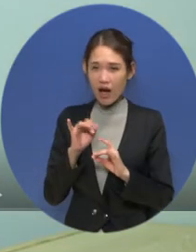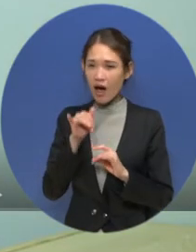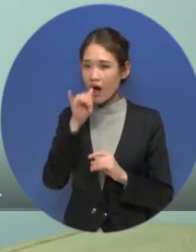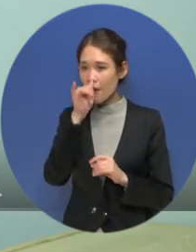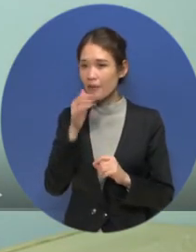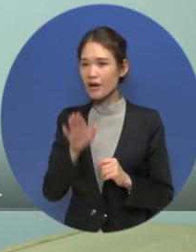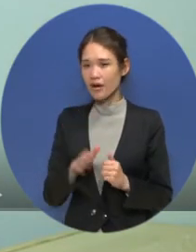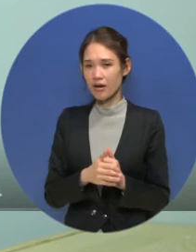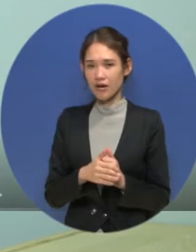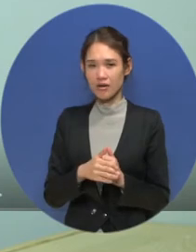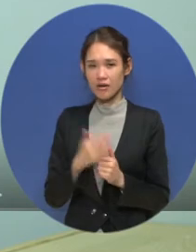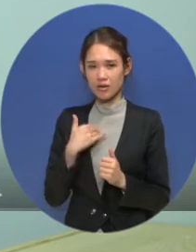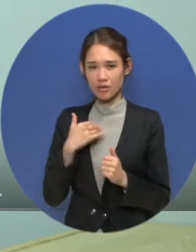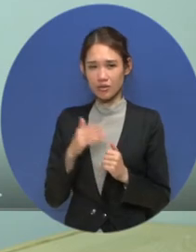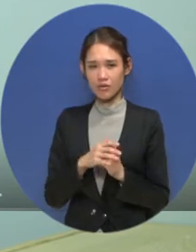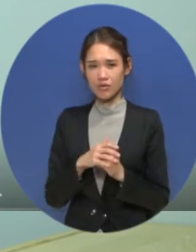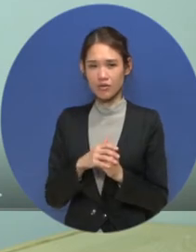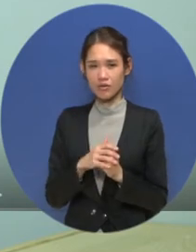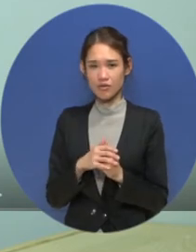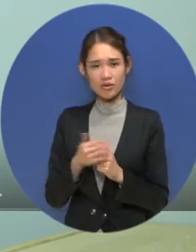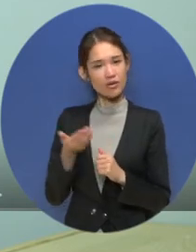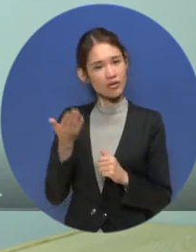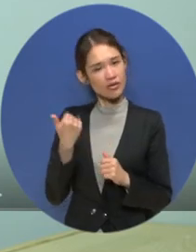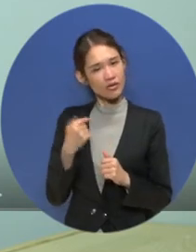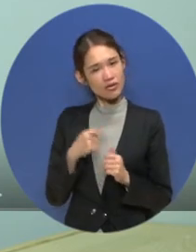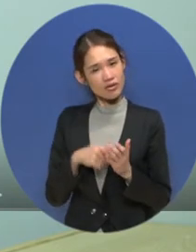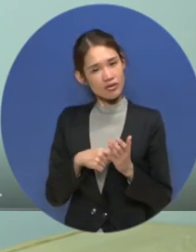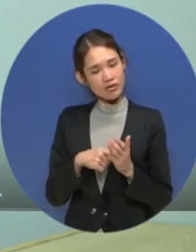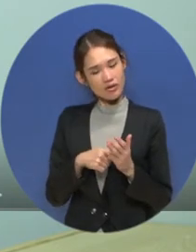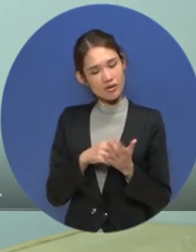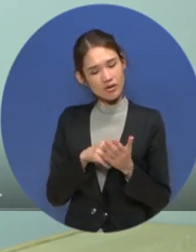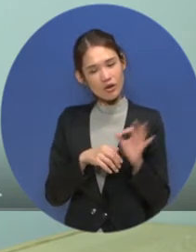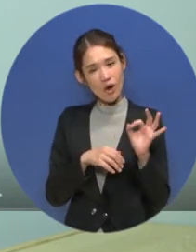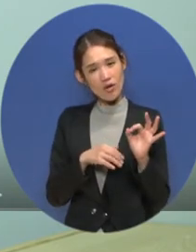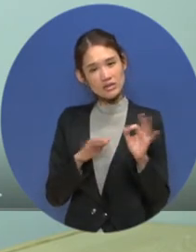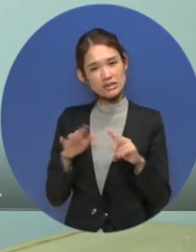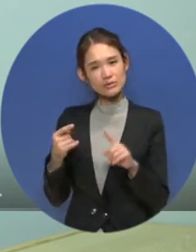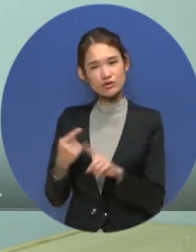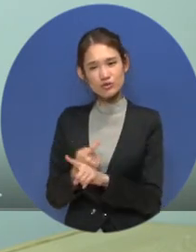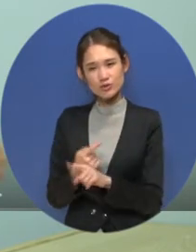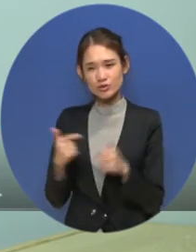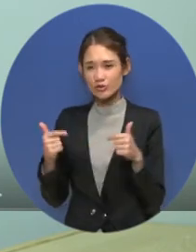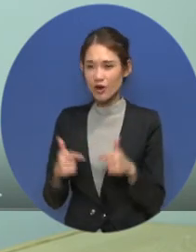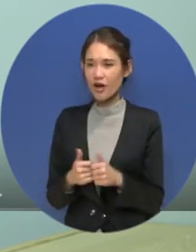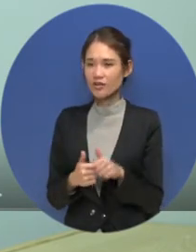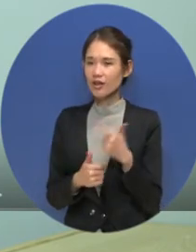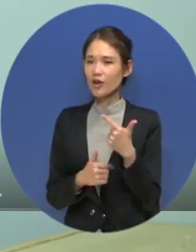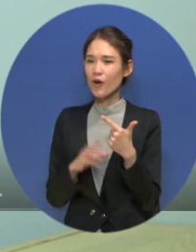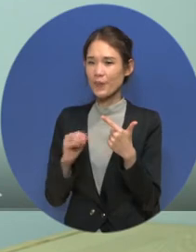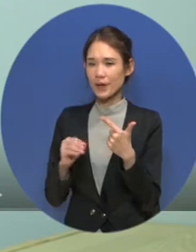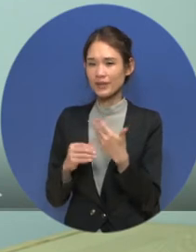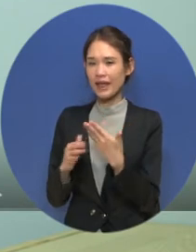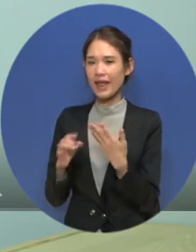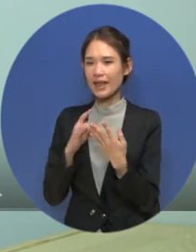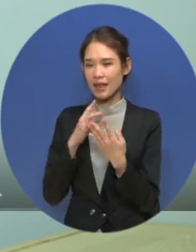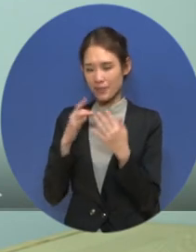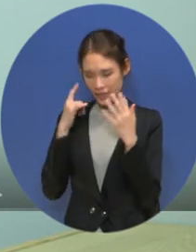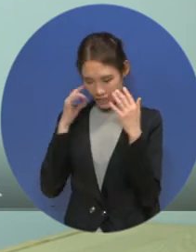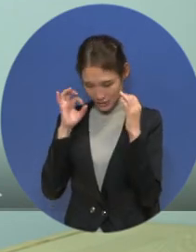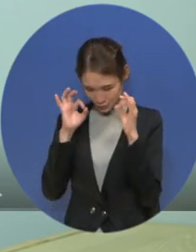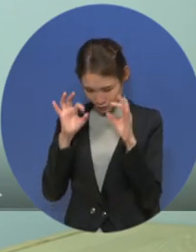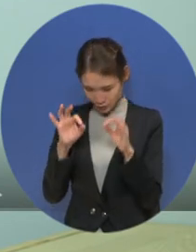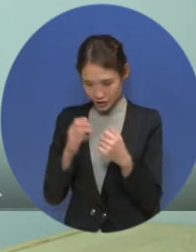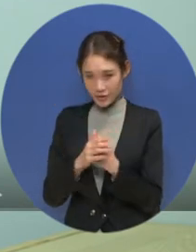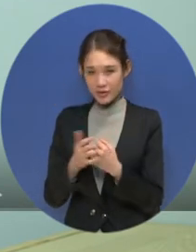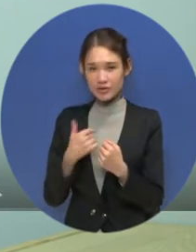했었는데 지금은 제 레이더가 그때 10개라면 지금은 6개는 끄고 4개만 켜고 일하는 상황이